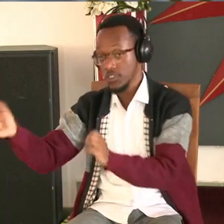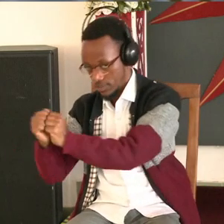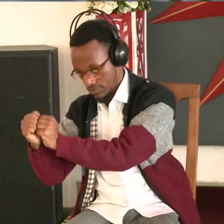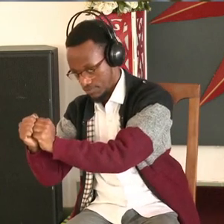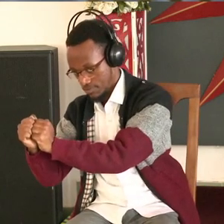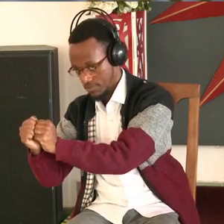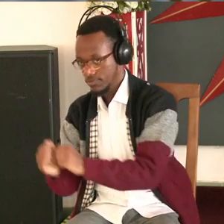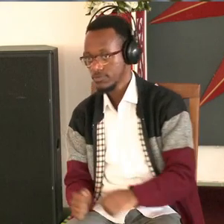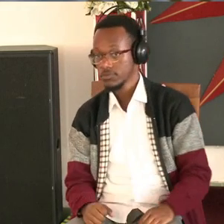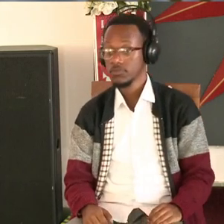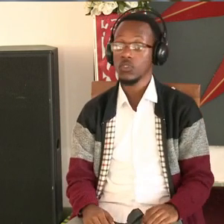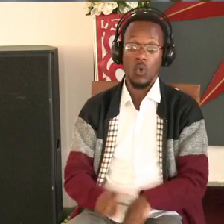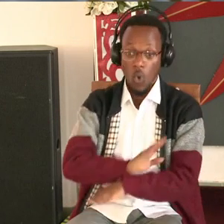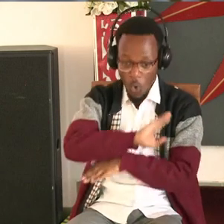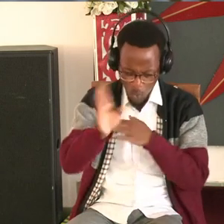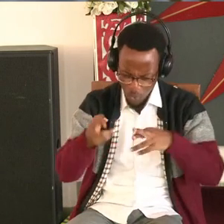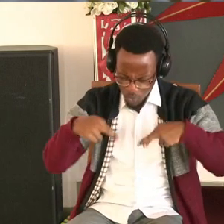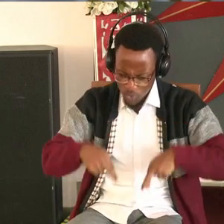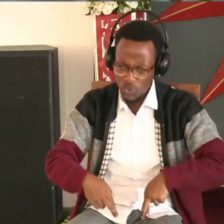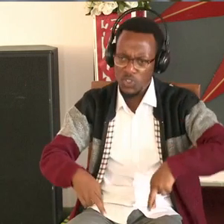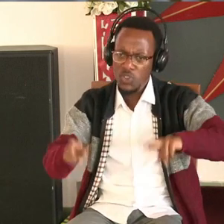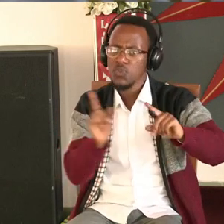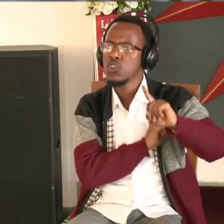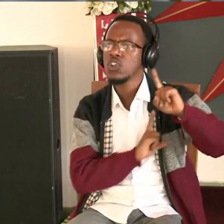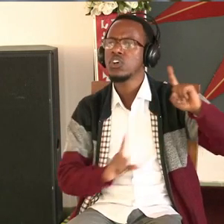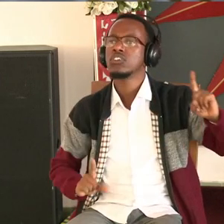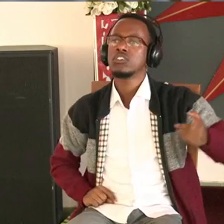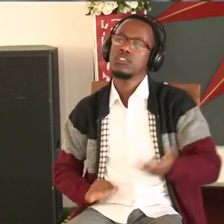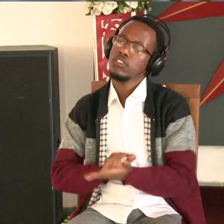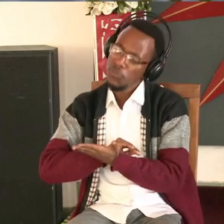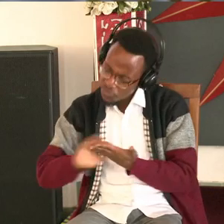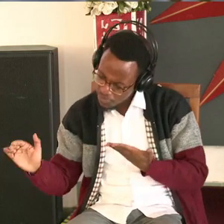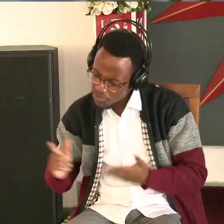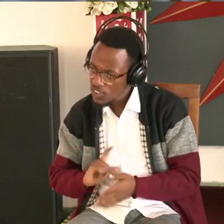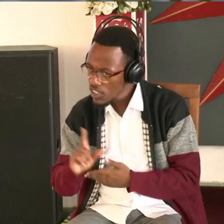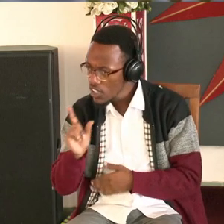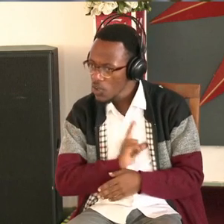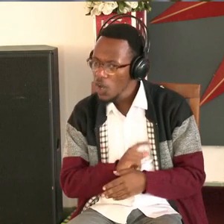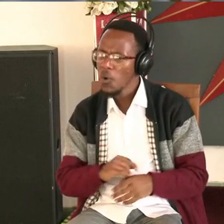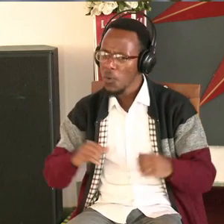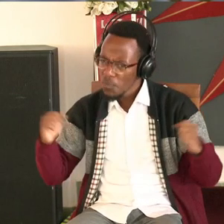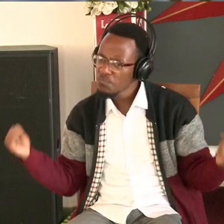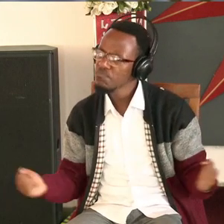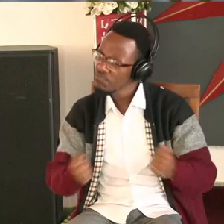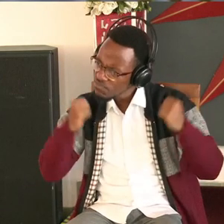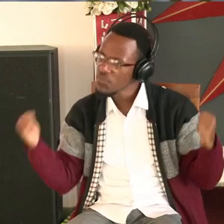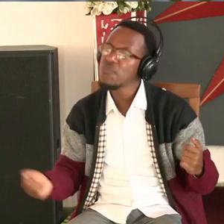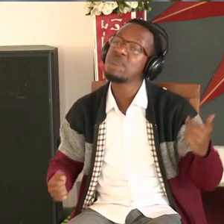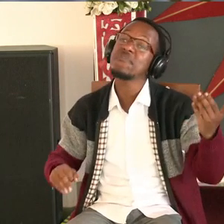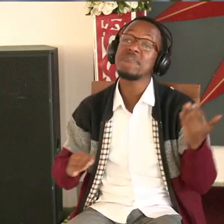ngo inzira zose z'Uwiteka ni imbabazi n'umurava.